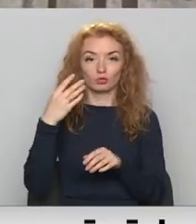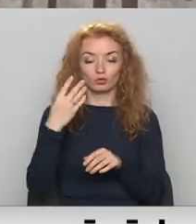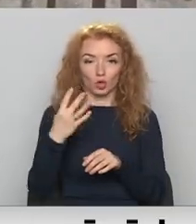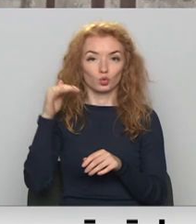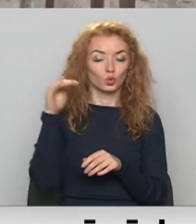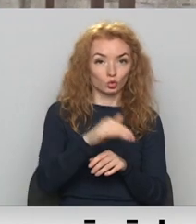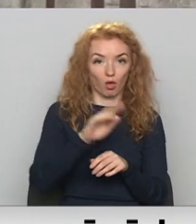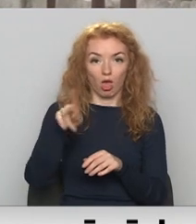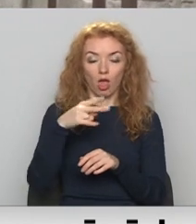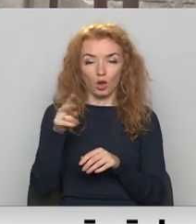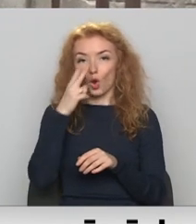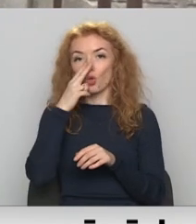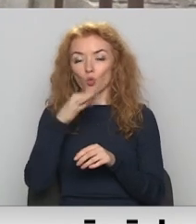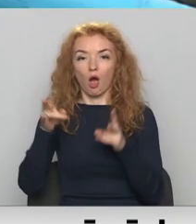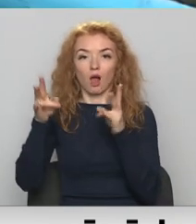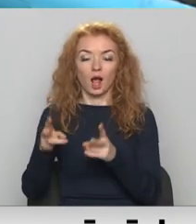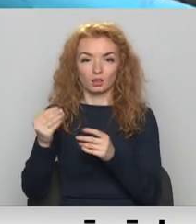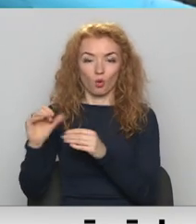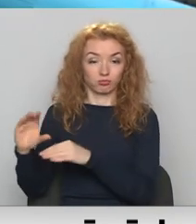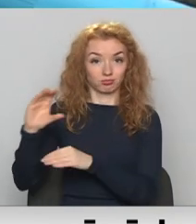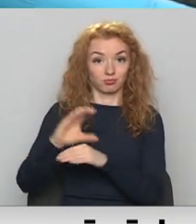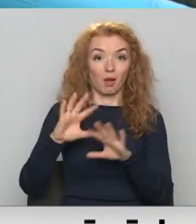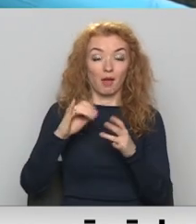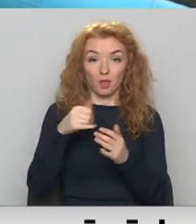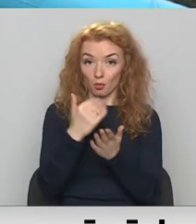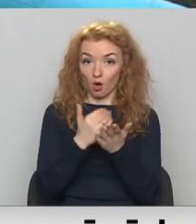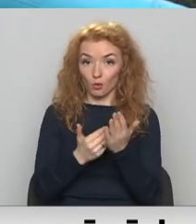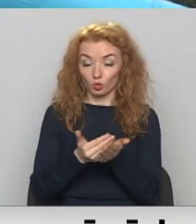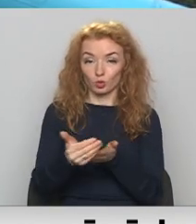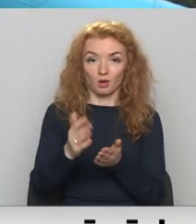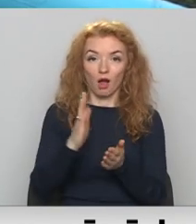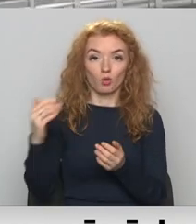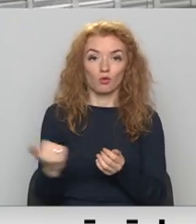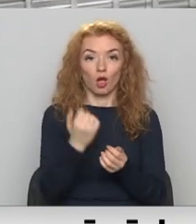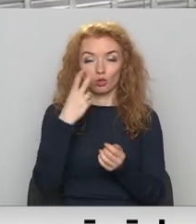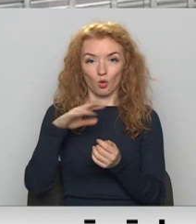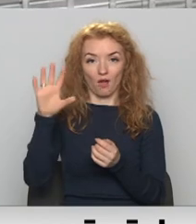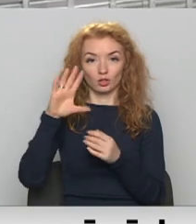eiro no līdzekļiem neparedzētiem gadījumiem, bet ja programma turpinās, ik gadu no valsts